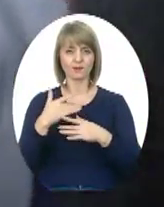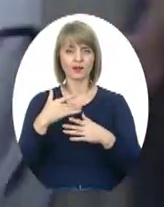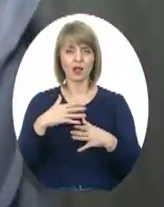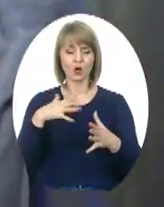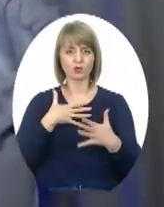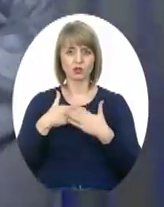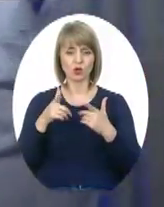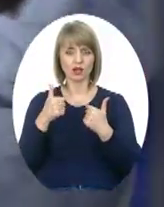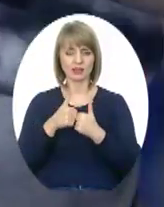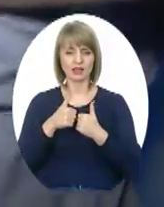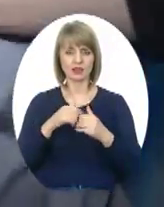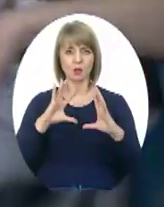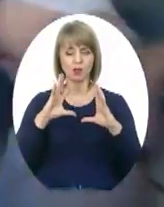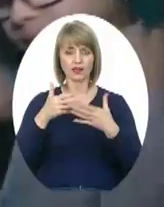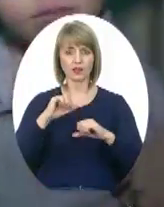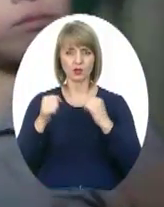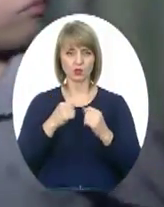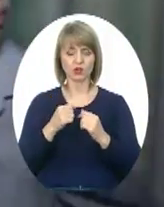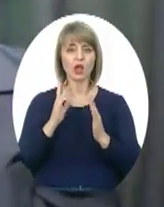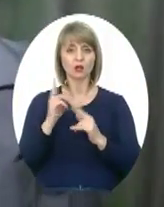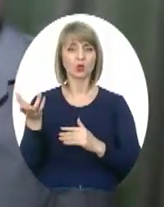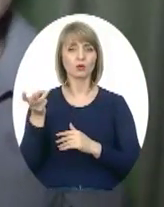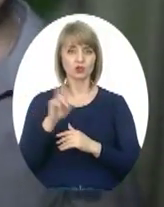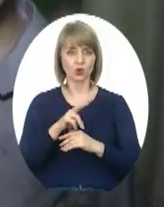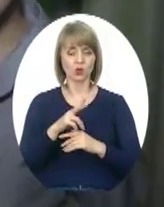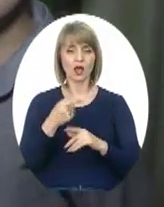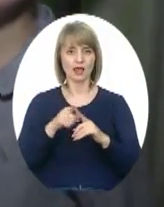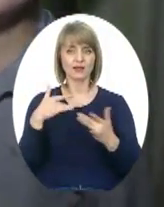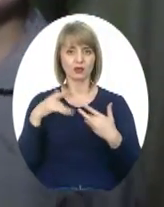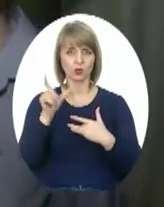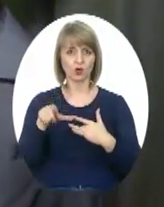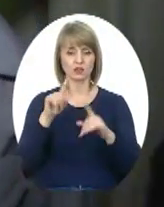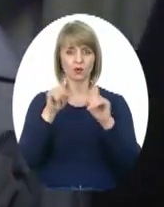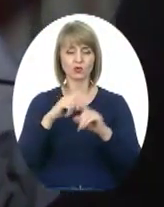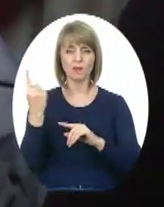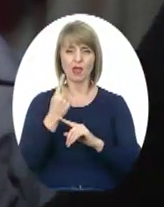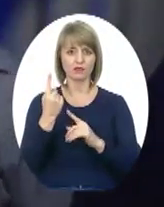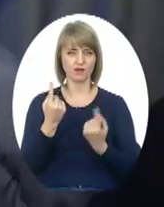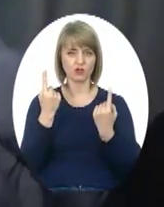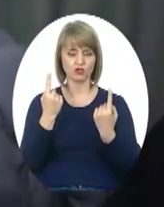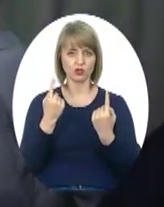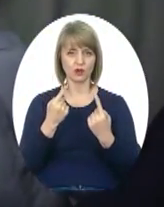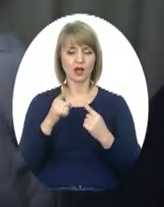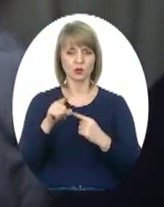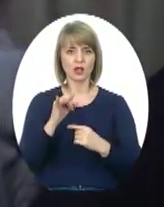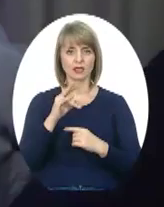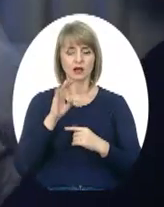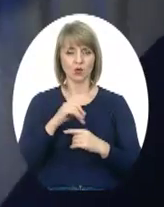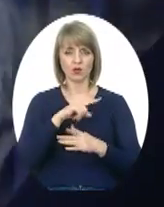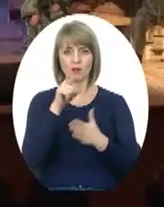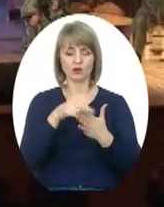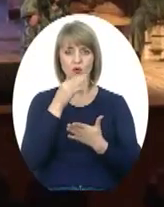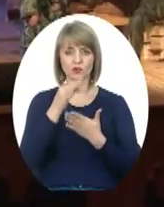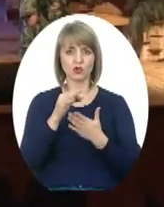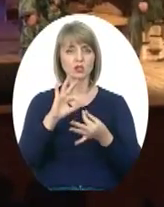организации «Планета друзей». Но для тех, кто пришел, эти актеры однозначно звезды первой величины. Отсюда и интервью.